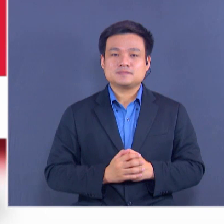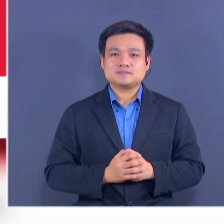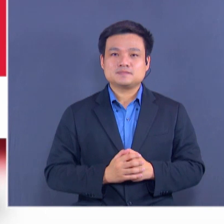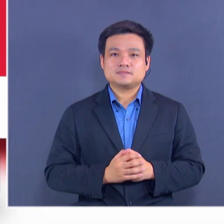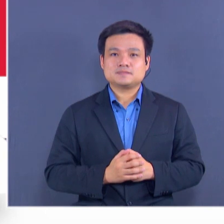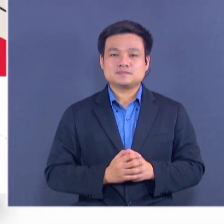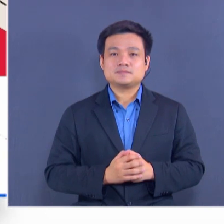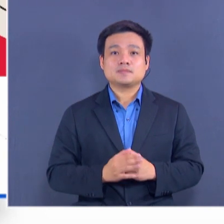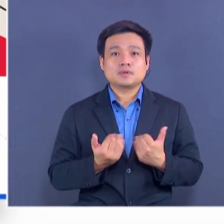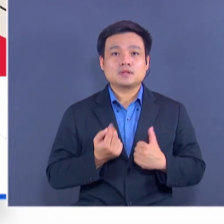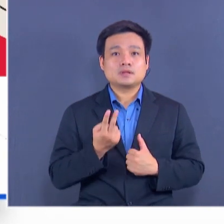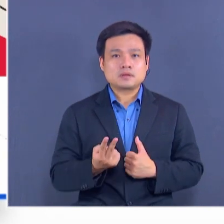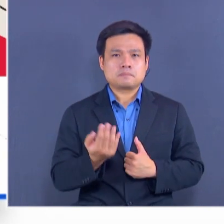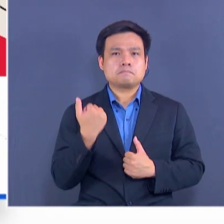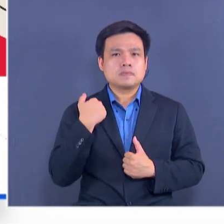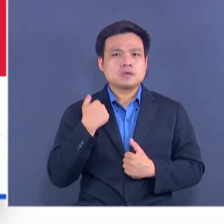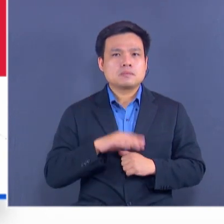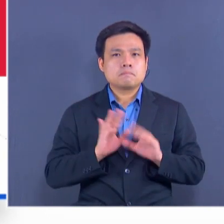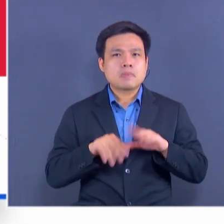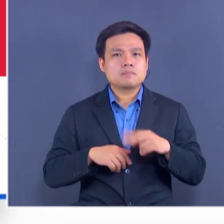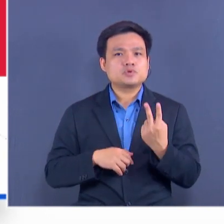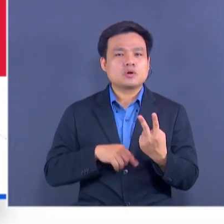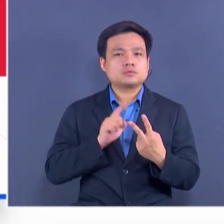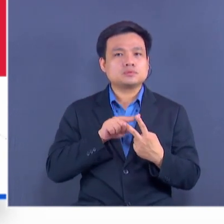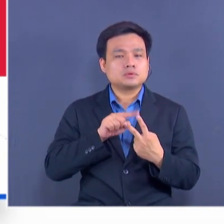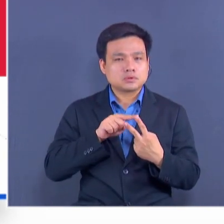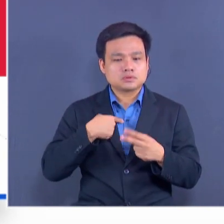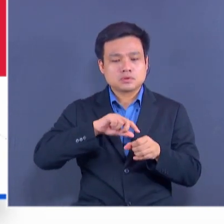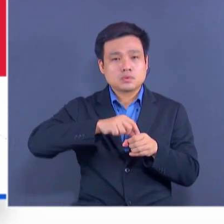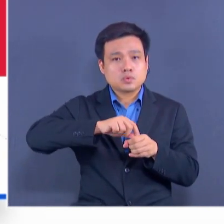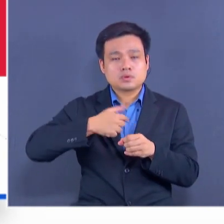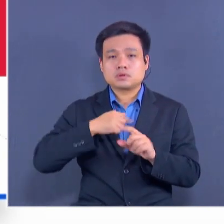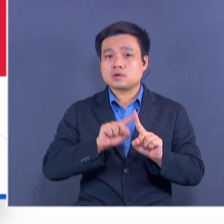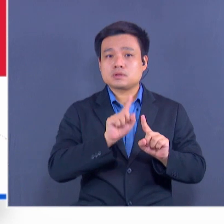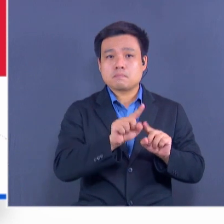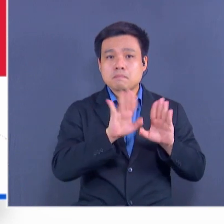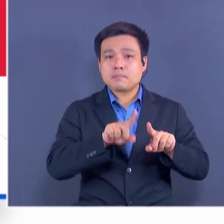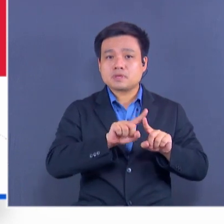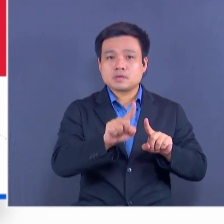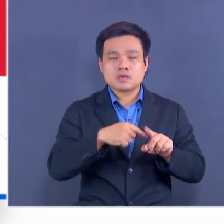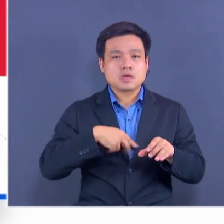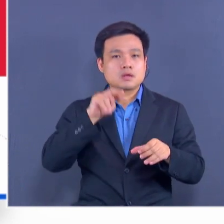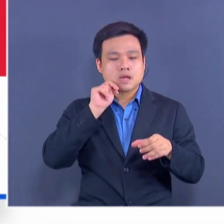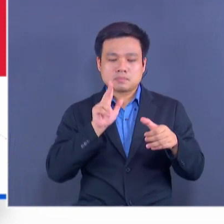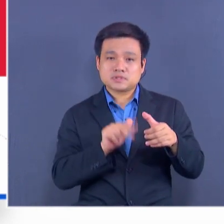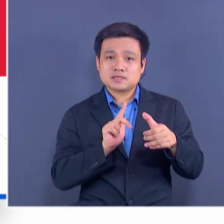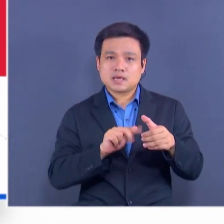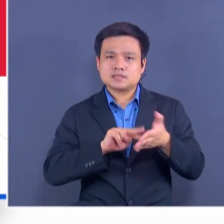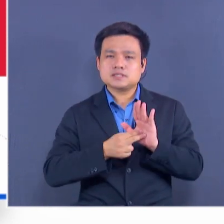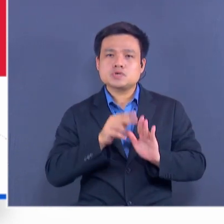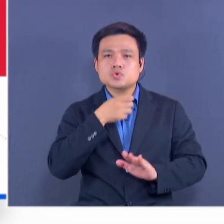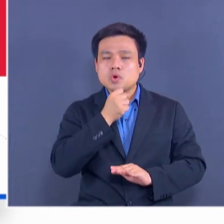ปัจจุบันนี้ตัวยาจะมีให้เลือก 2สูตรนะครับอย่ามองน้ำเสี่ยงผิวสูตร 1น้ำใสสีส้มออกแดง